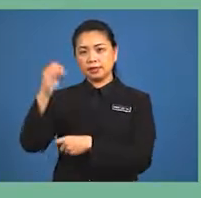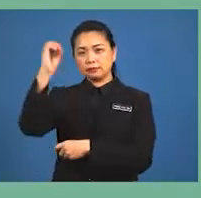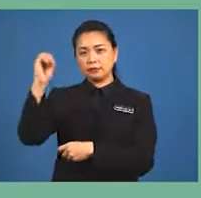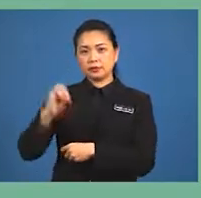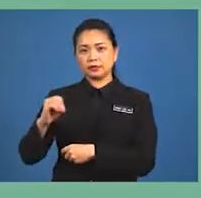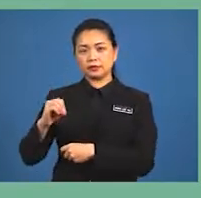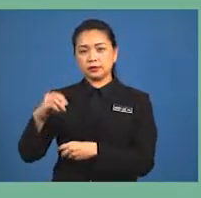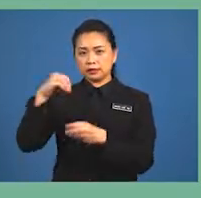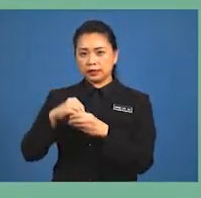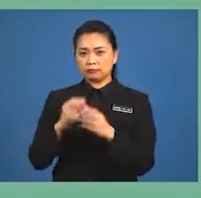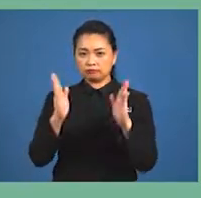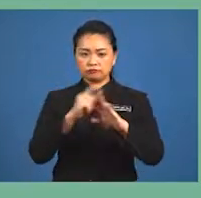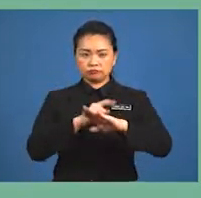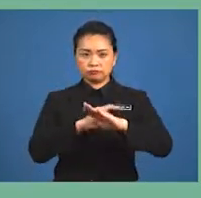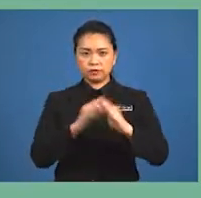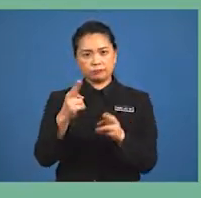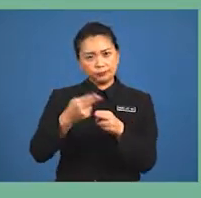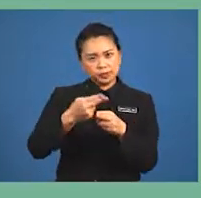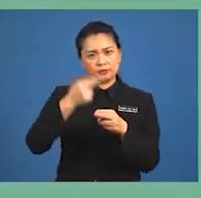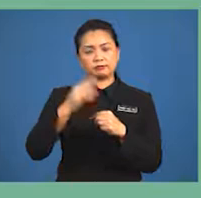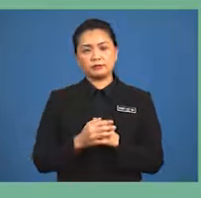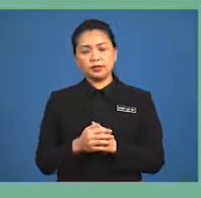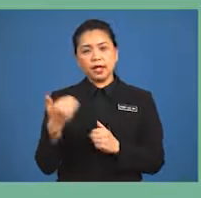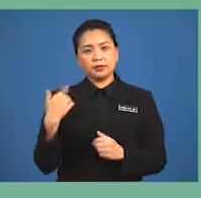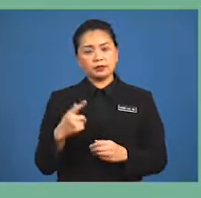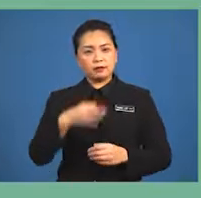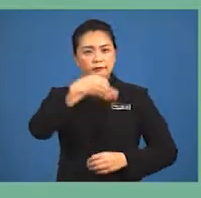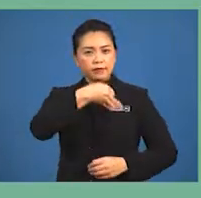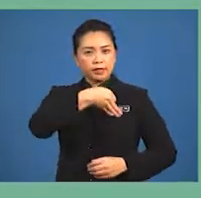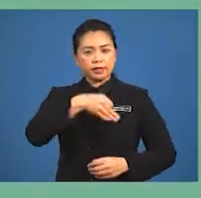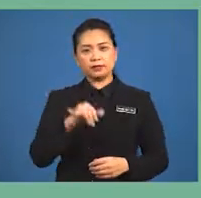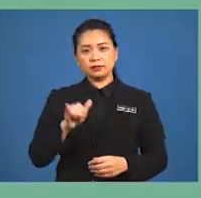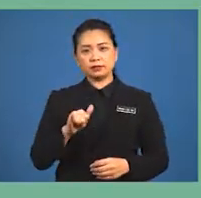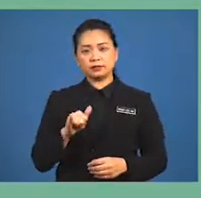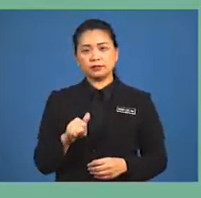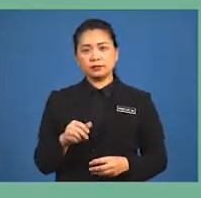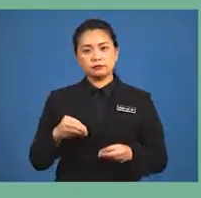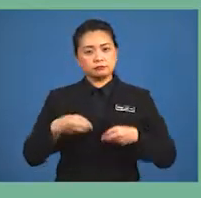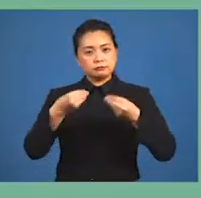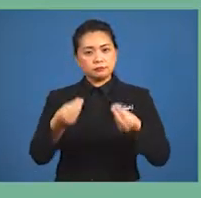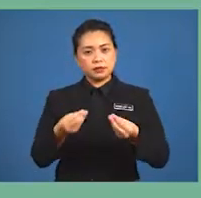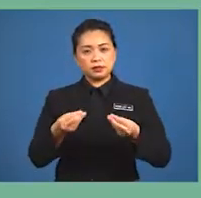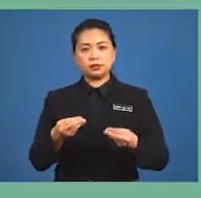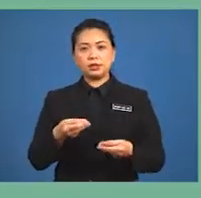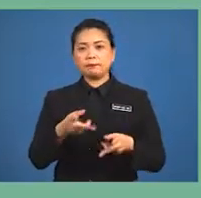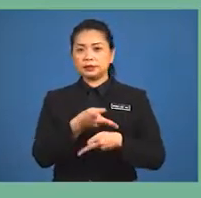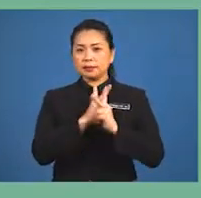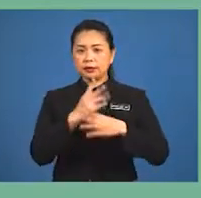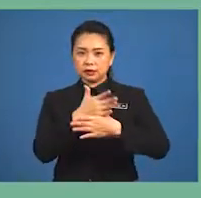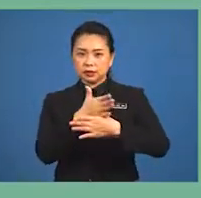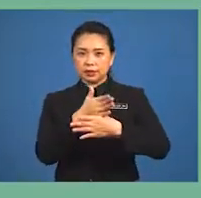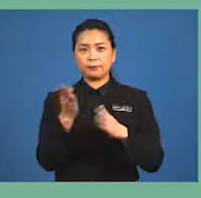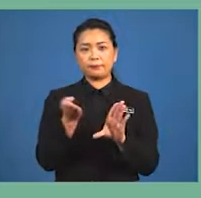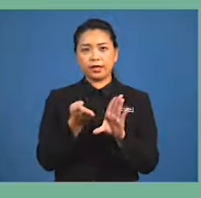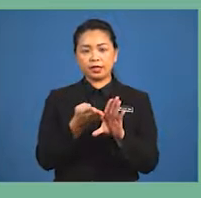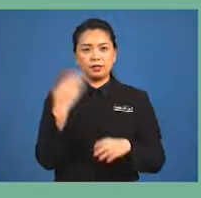dalam suatu jangka masa pendek. Ini merupakan faedah yang dikenakan bagi pinjaman di antara bank.